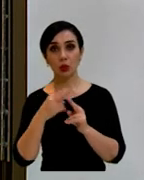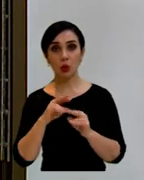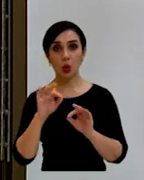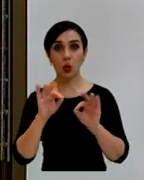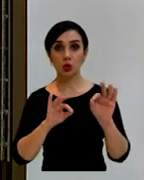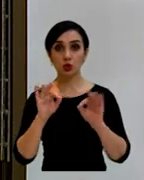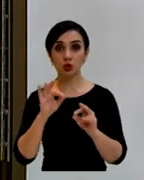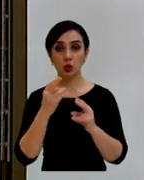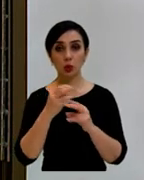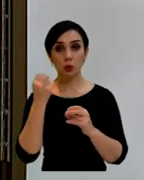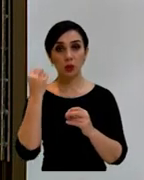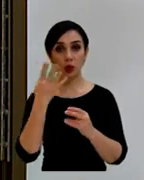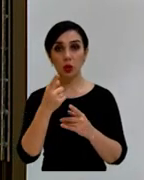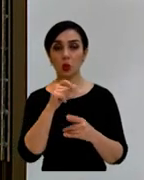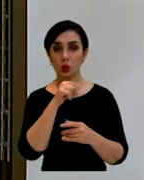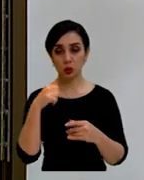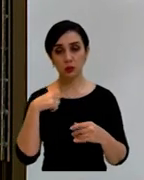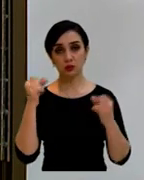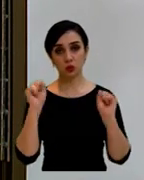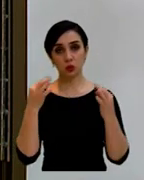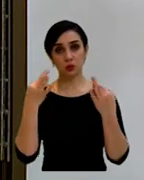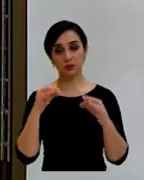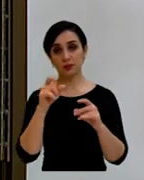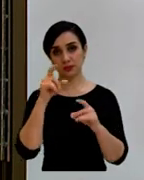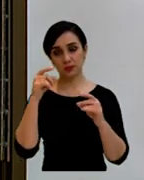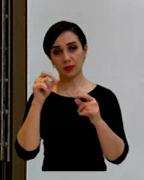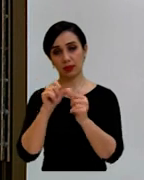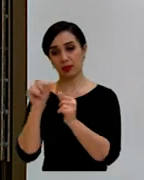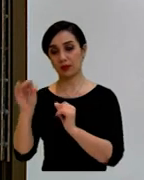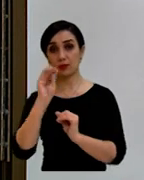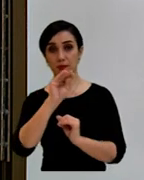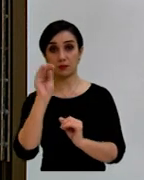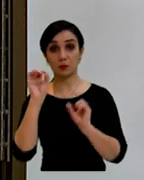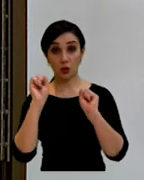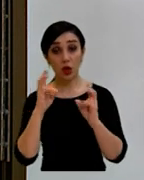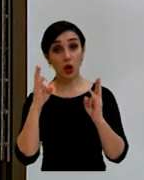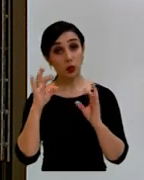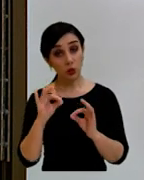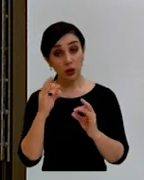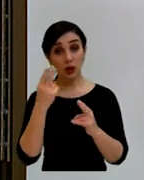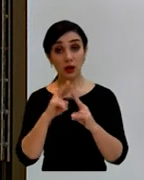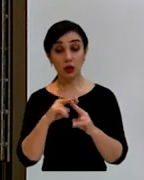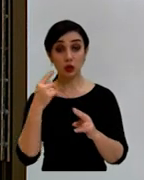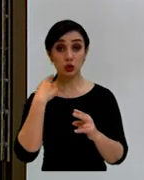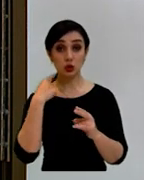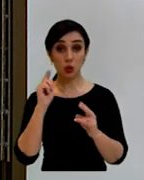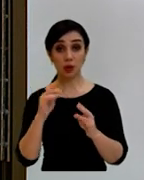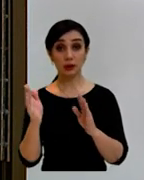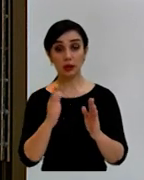bildirar edi. O'zi mustaqil ham qo'llanishi mumkin. Lekin sonlardan keyin kelganda ular hisob